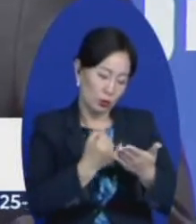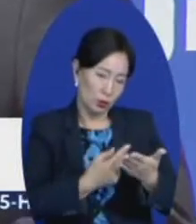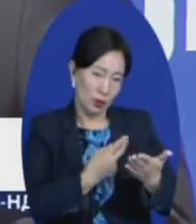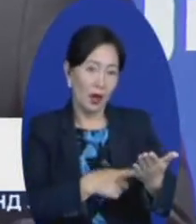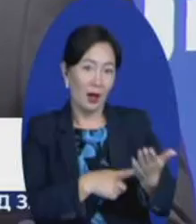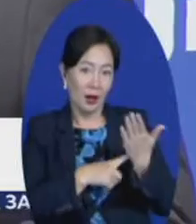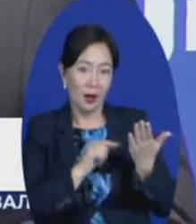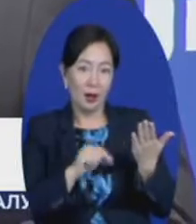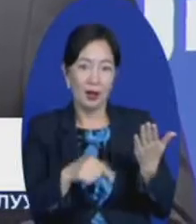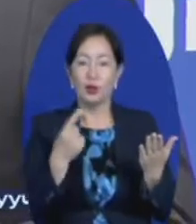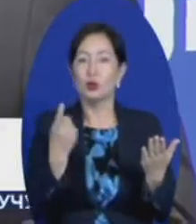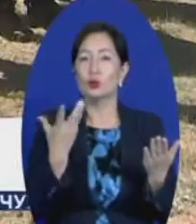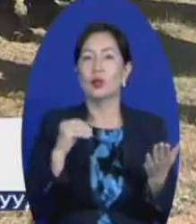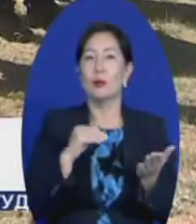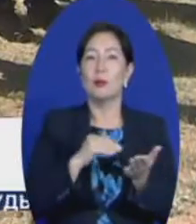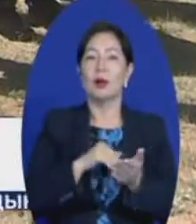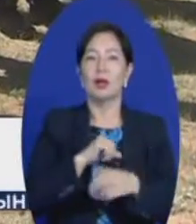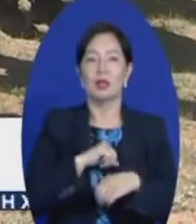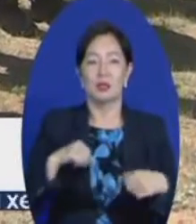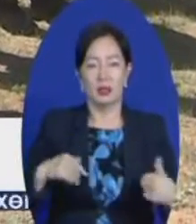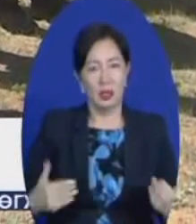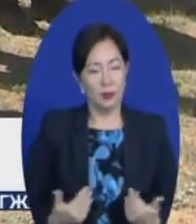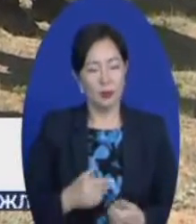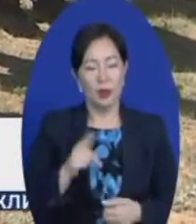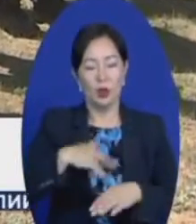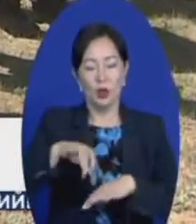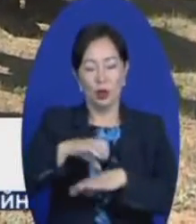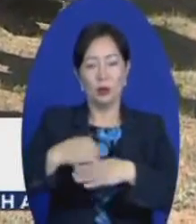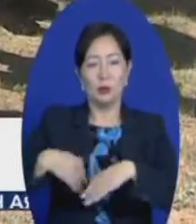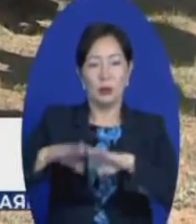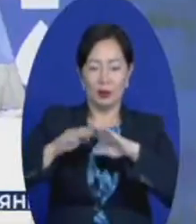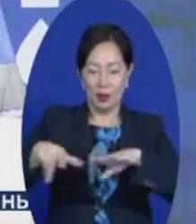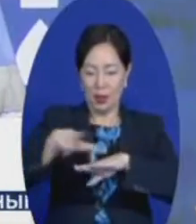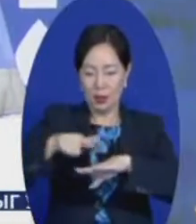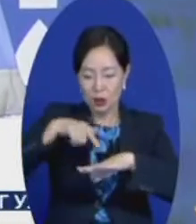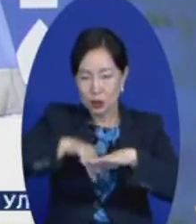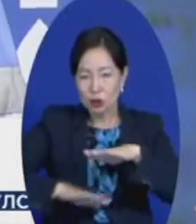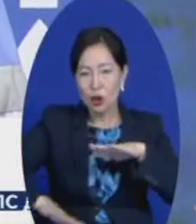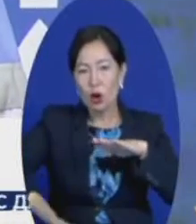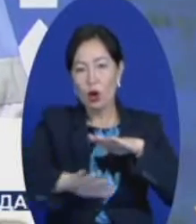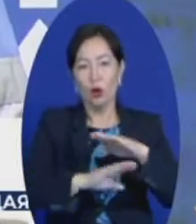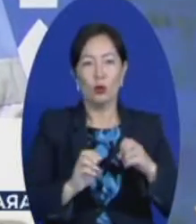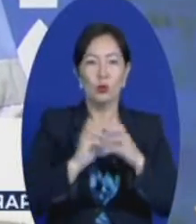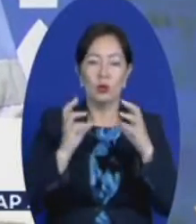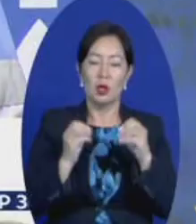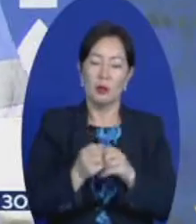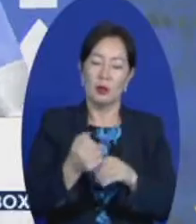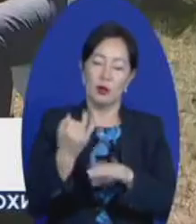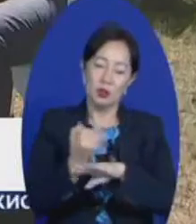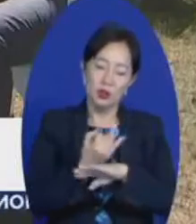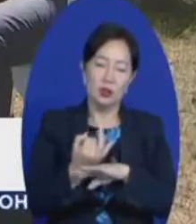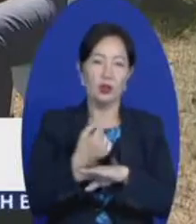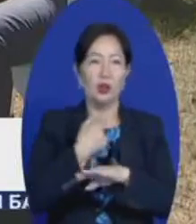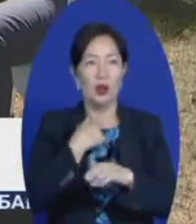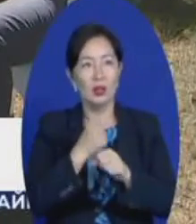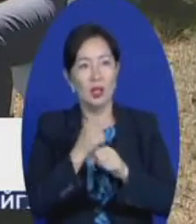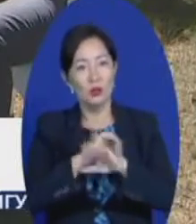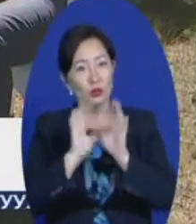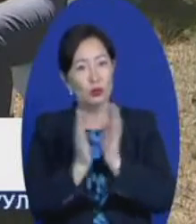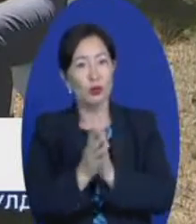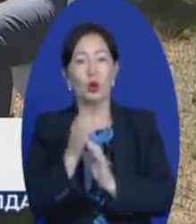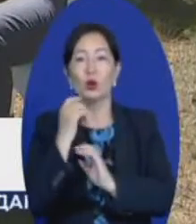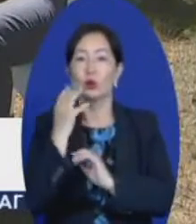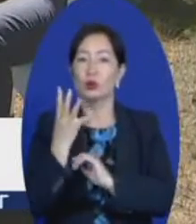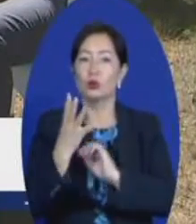гаргасан 150 мянган гаруй иргэн оршин суух хот байгуулахад газар дорох бүтээн байгуулалт инженер шугамыг татах ажилд нийт